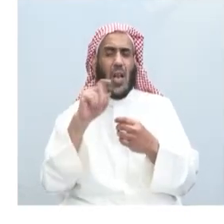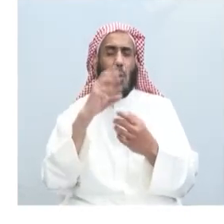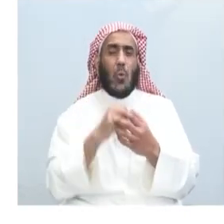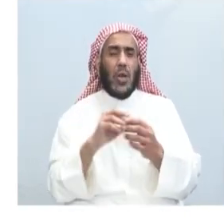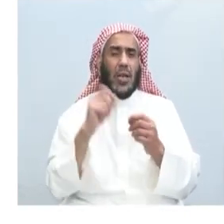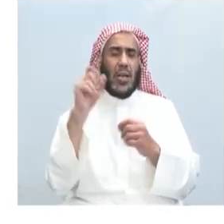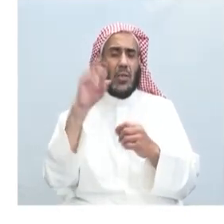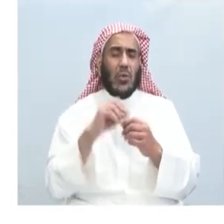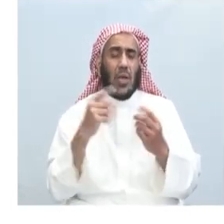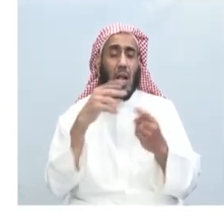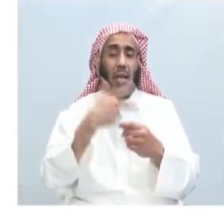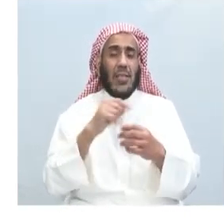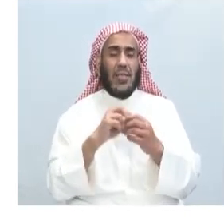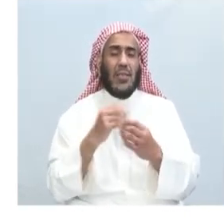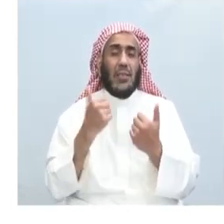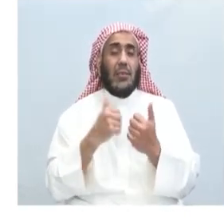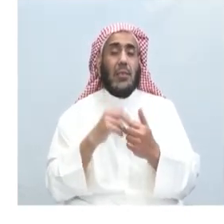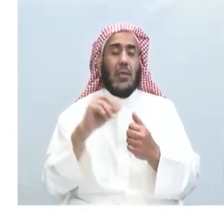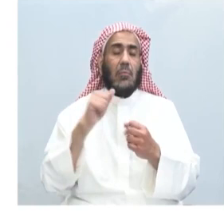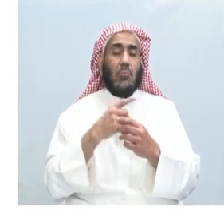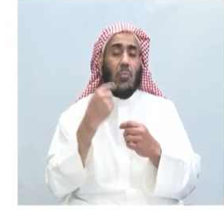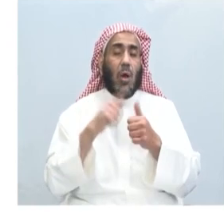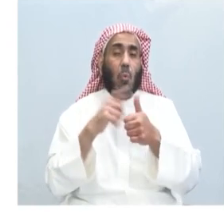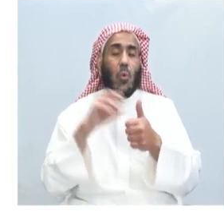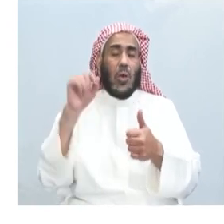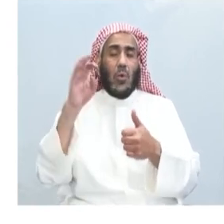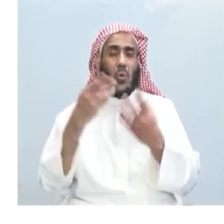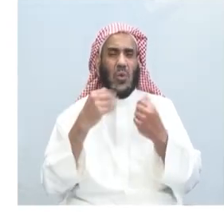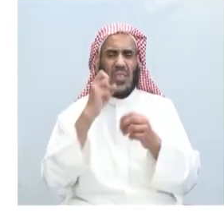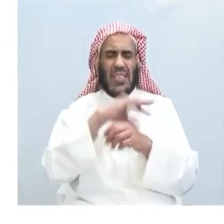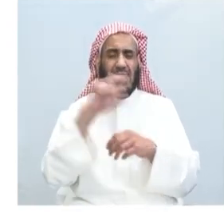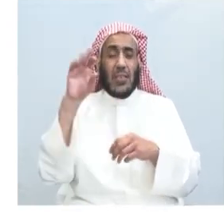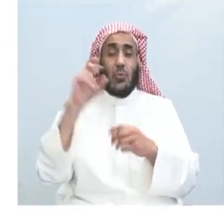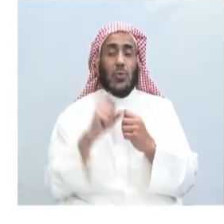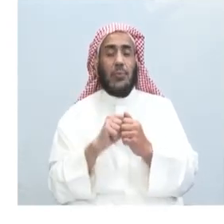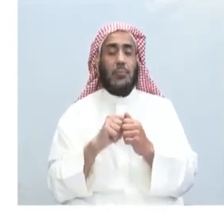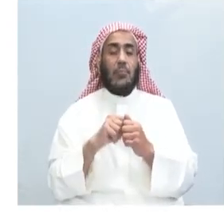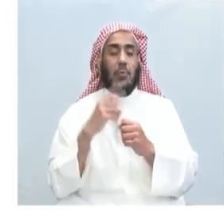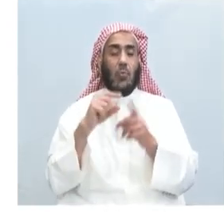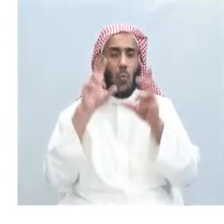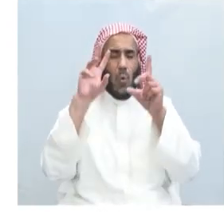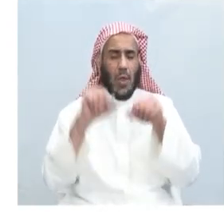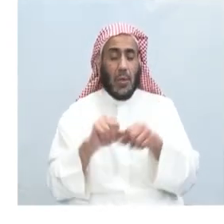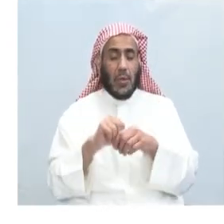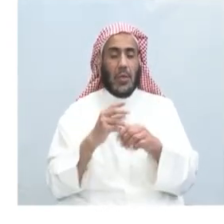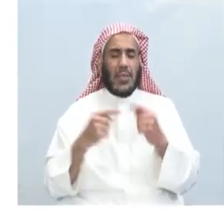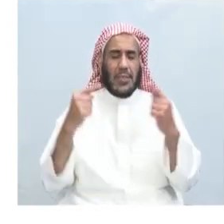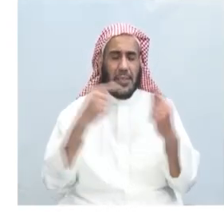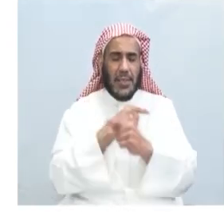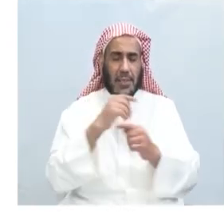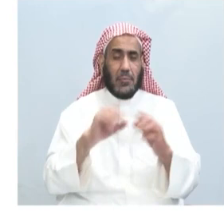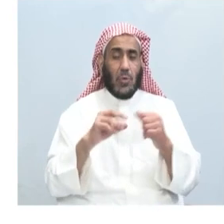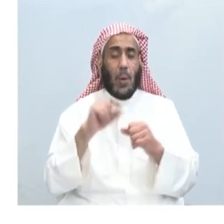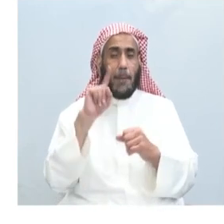النيتروجين الغاز مع الاكسجين الغاز يعطيني اول اكسيد تروجين ايضا 2 مول منه اذا نعكس المعادله